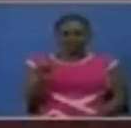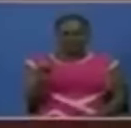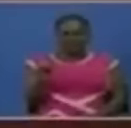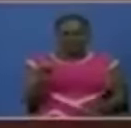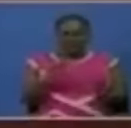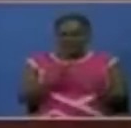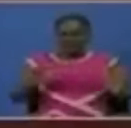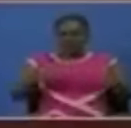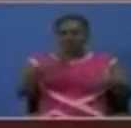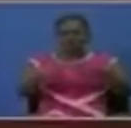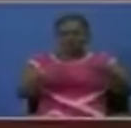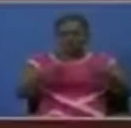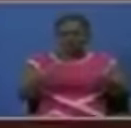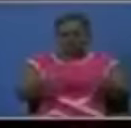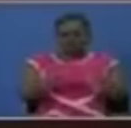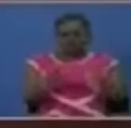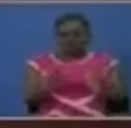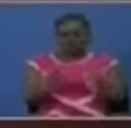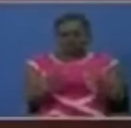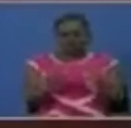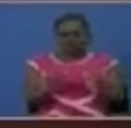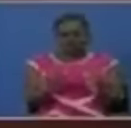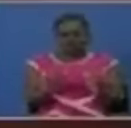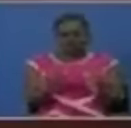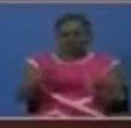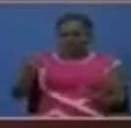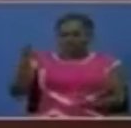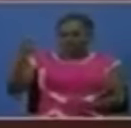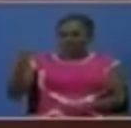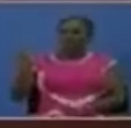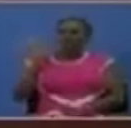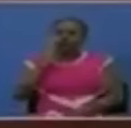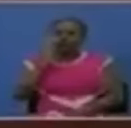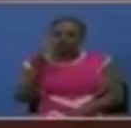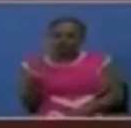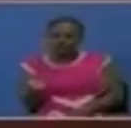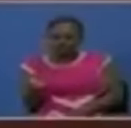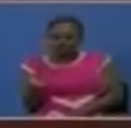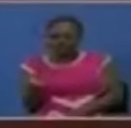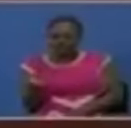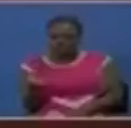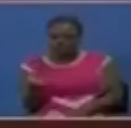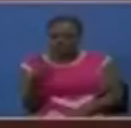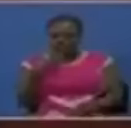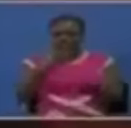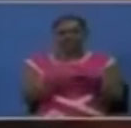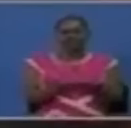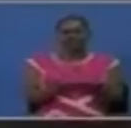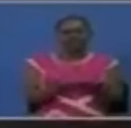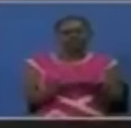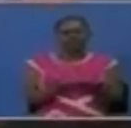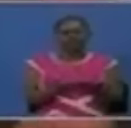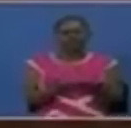Hakuna maendeleo ni parapa gani. Juma, sio propaganda? Parapa gani. Asante.